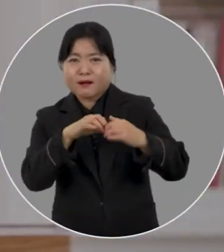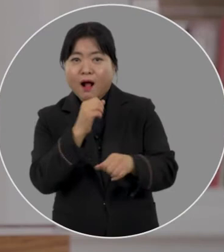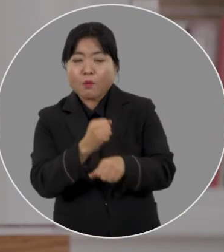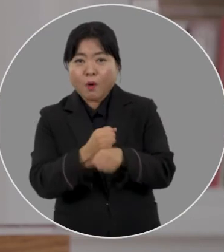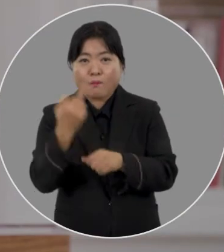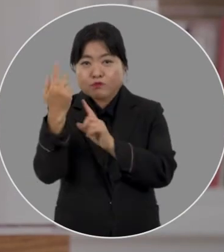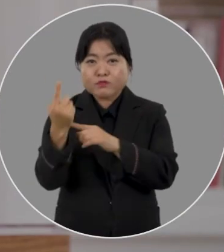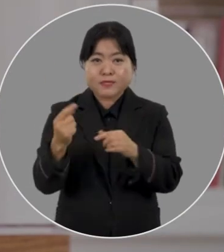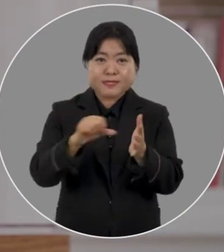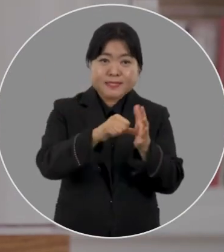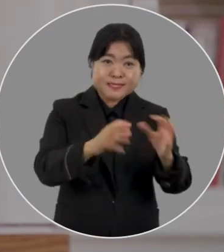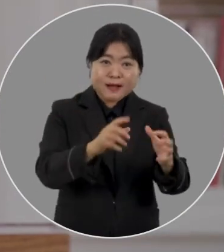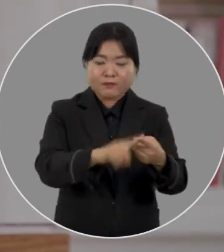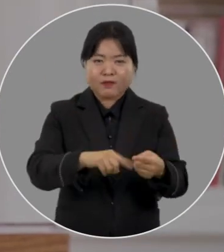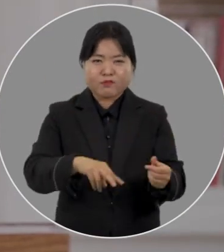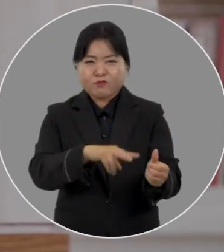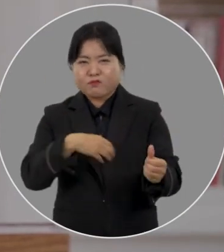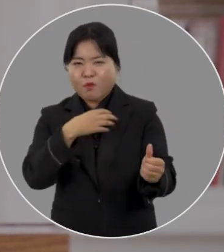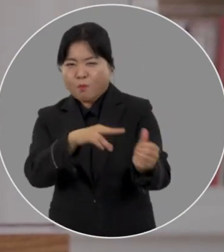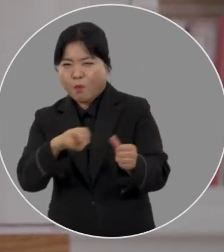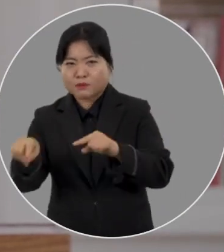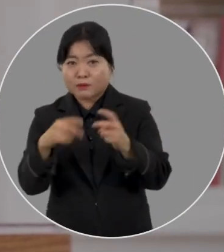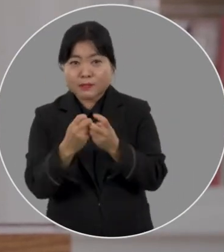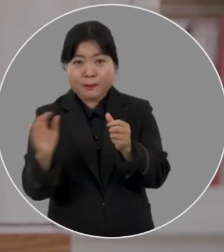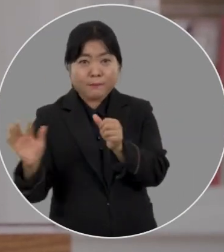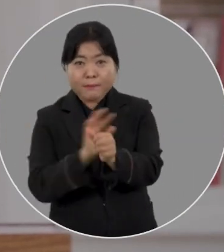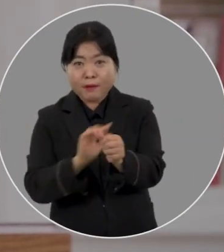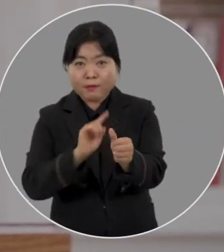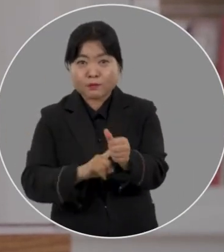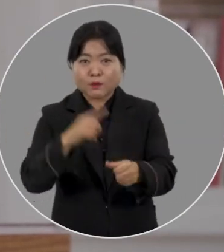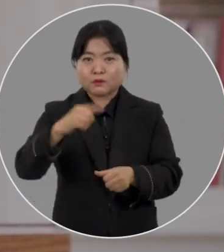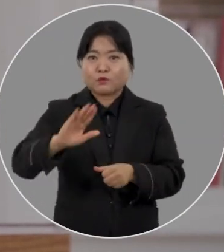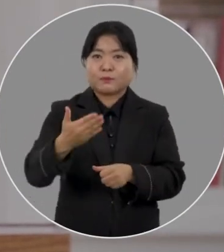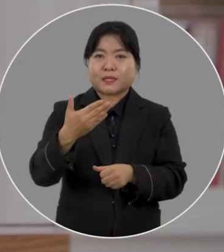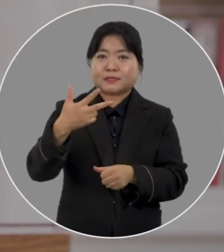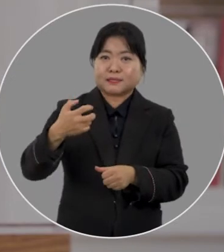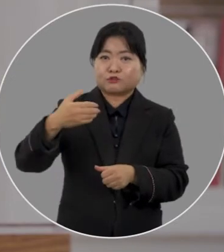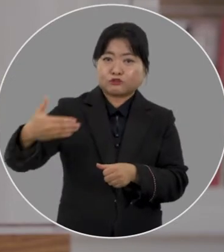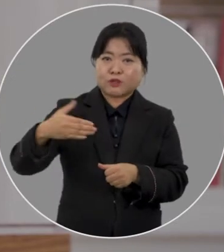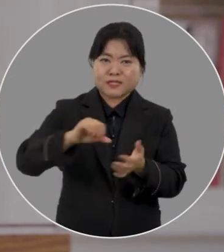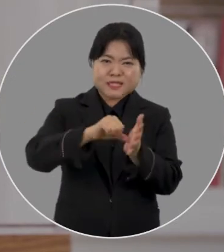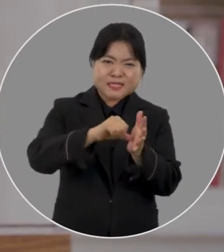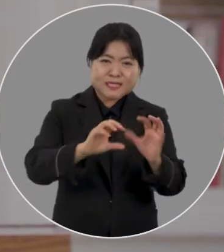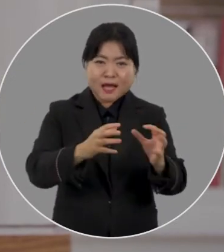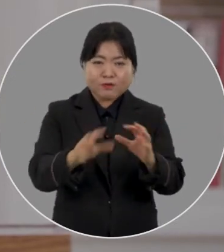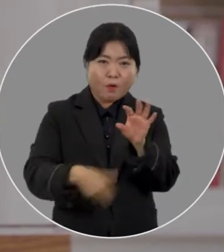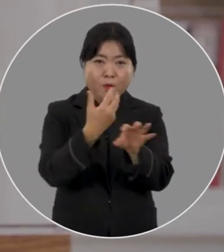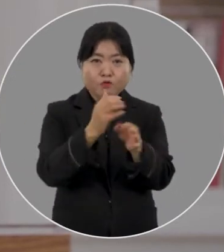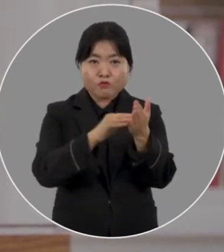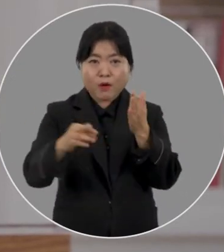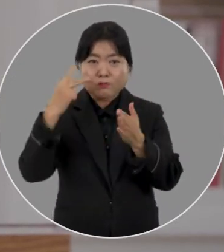미국이 이란에 대한 이런 혐오 정책의 배경도 사실은 1979년 이란 혁명 이후에 미